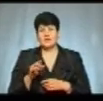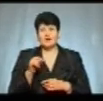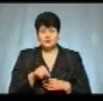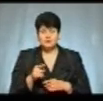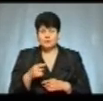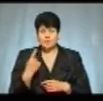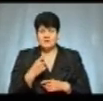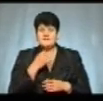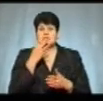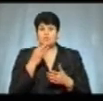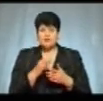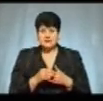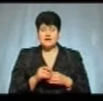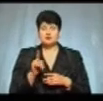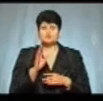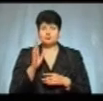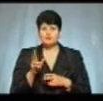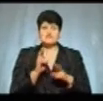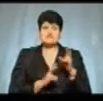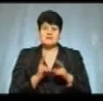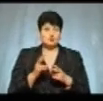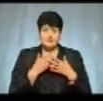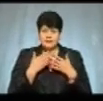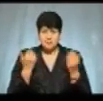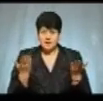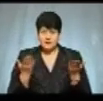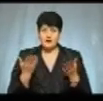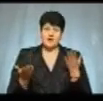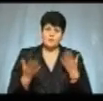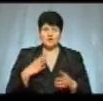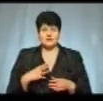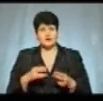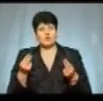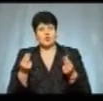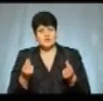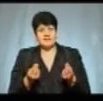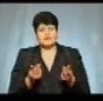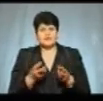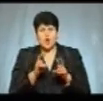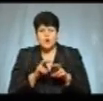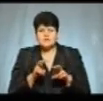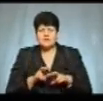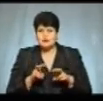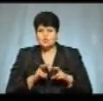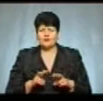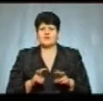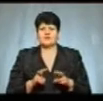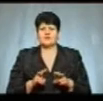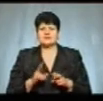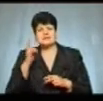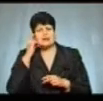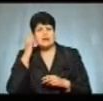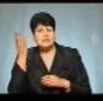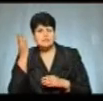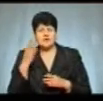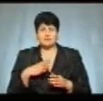принципі, відповідальних за те, що був завод чи не був, немає. Треба або чекати грошей, фінансування, розслідування з Києва, або